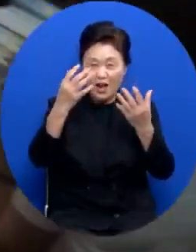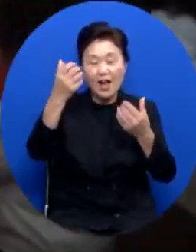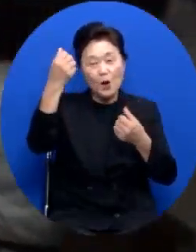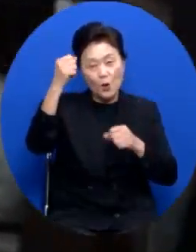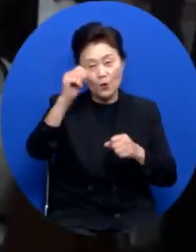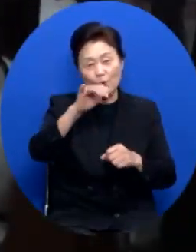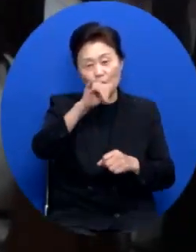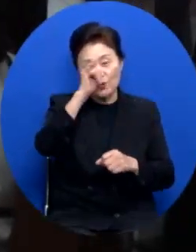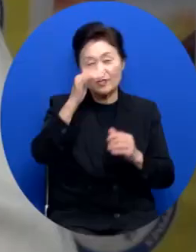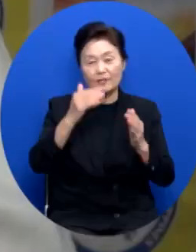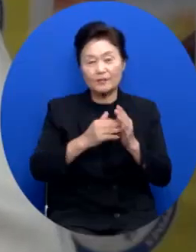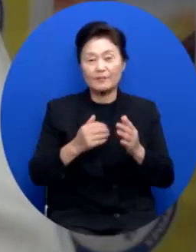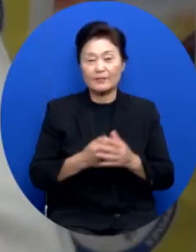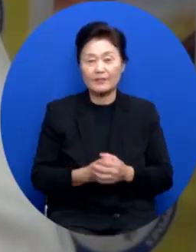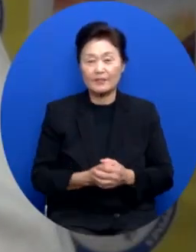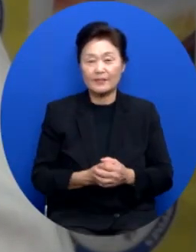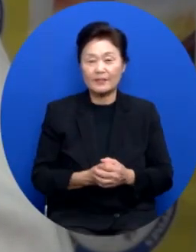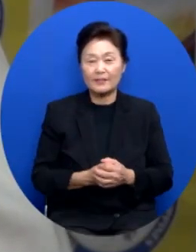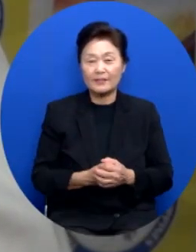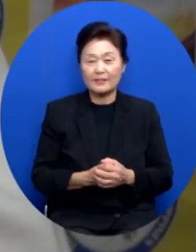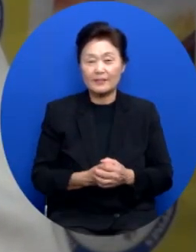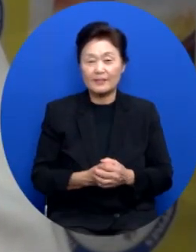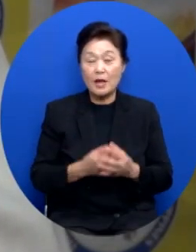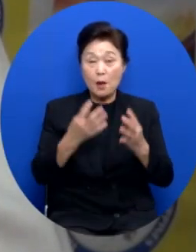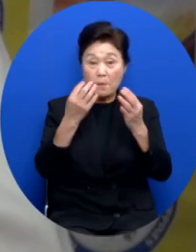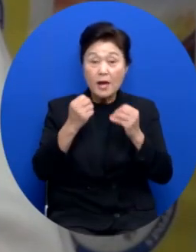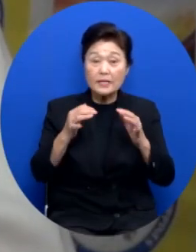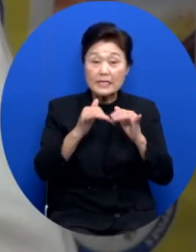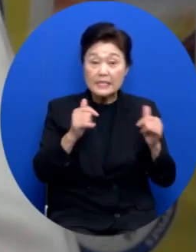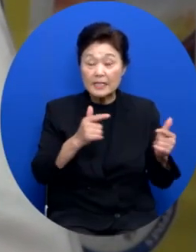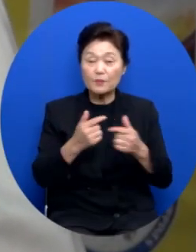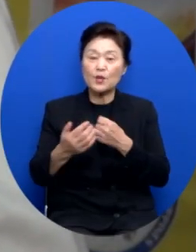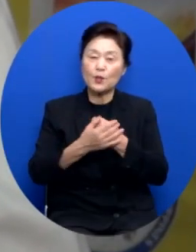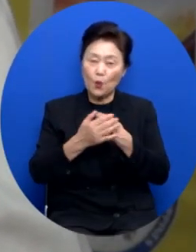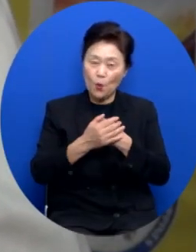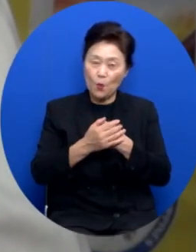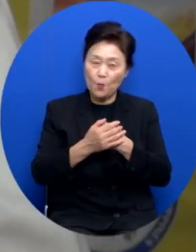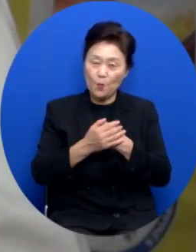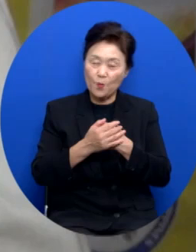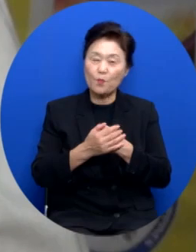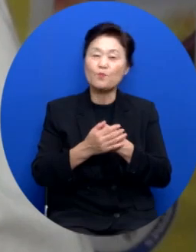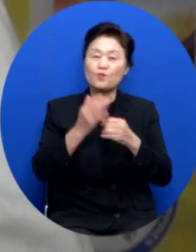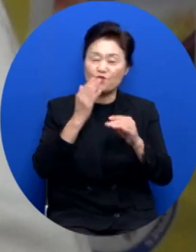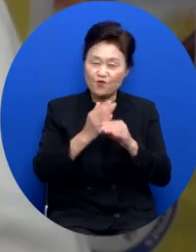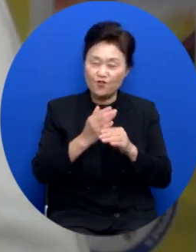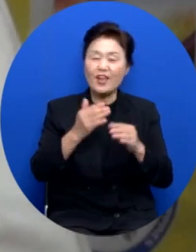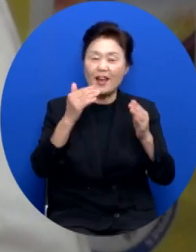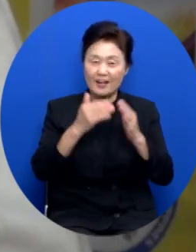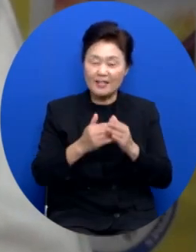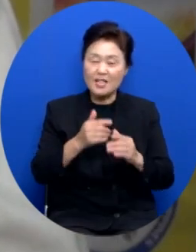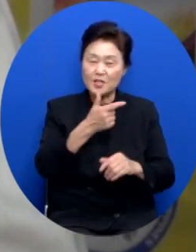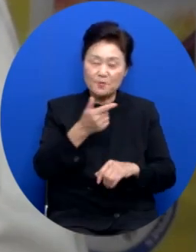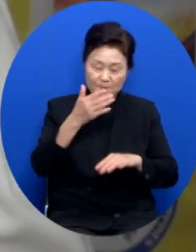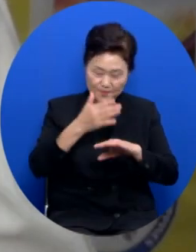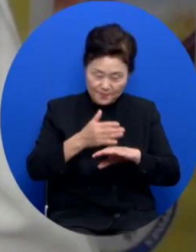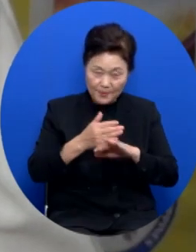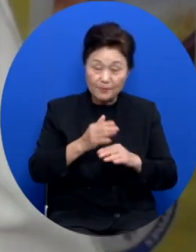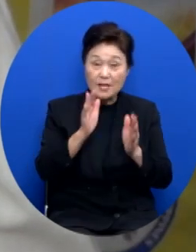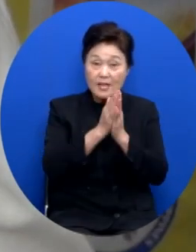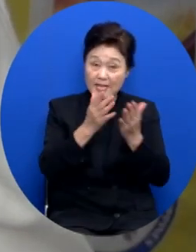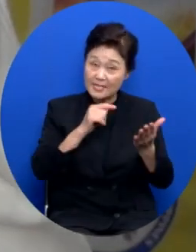함께 나눴습니다. 많은 분들의 도움과 협력 가운데 마칠 수 있었습니다. 너무 감사하고 이